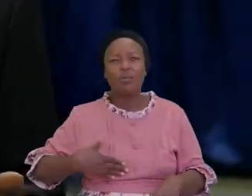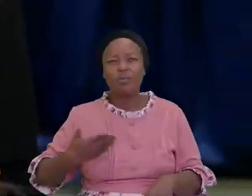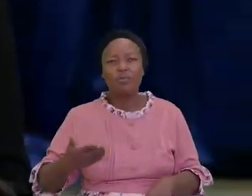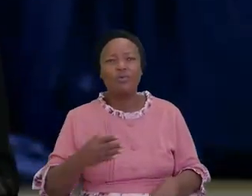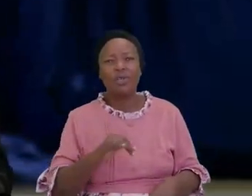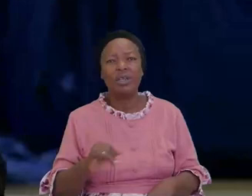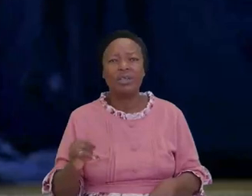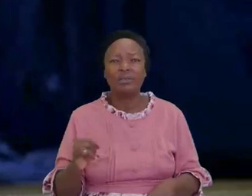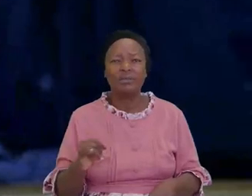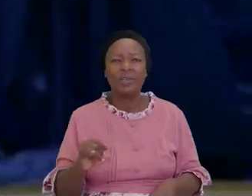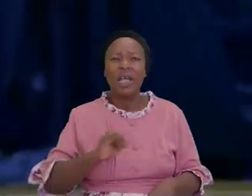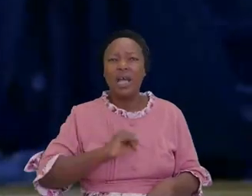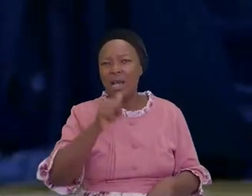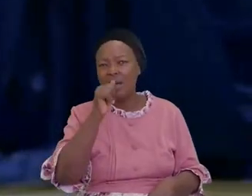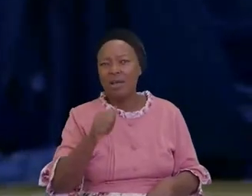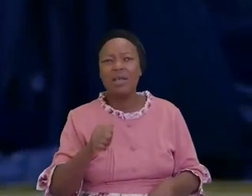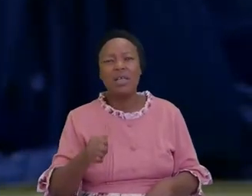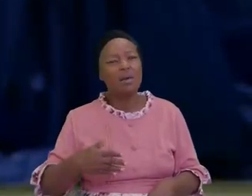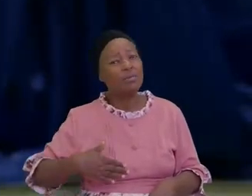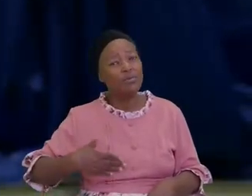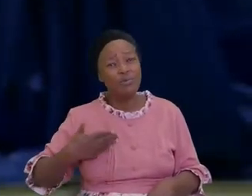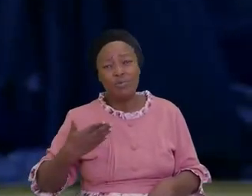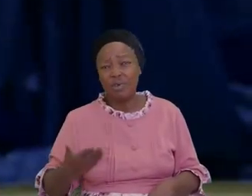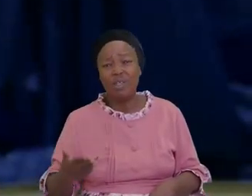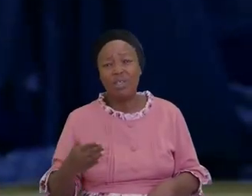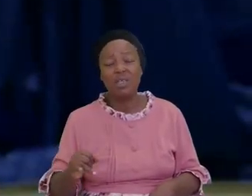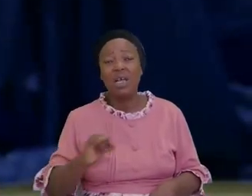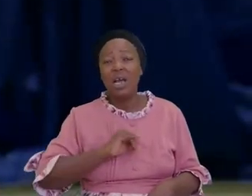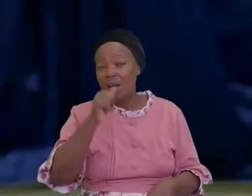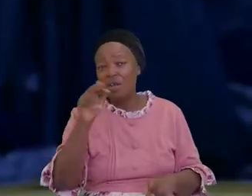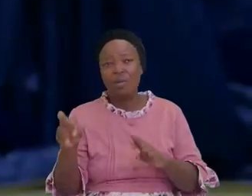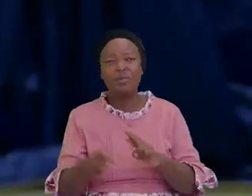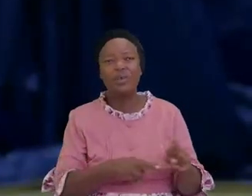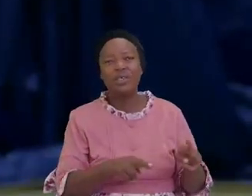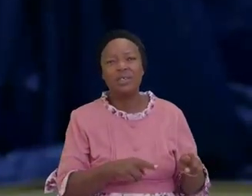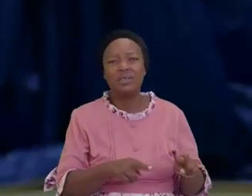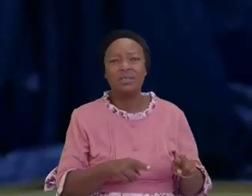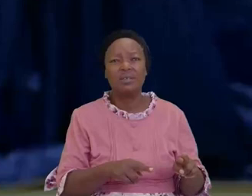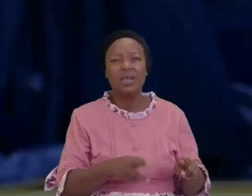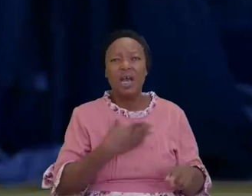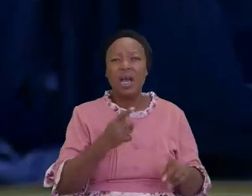disposé, je suis disposé, je suis prêt.